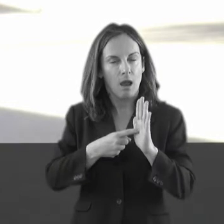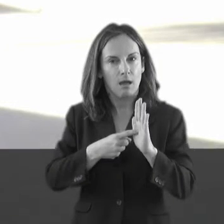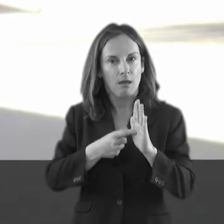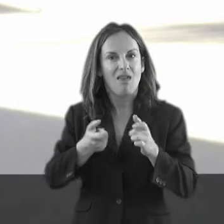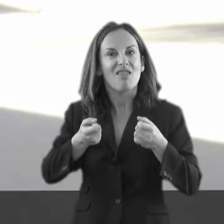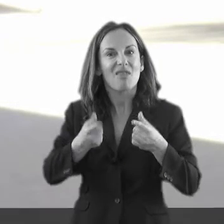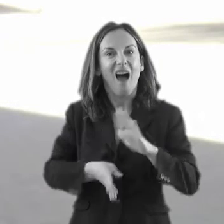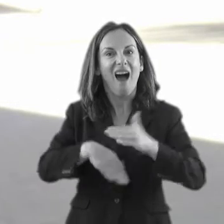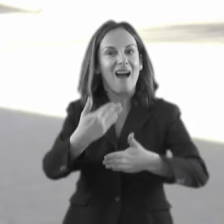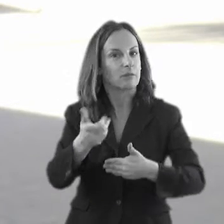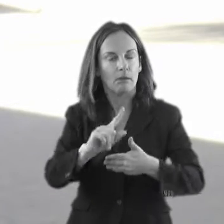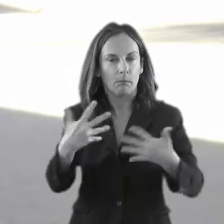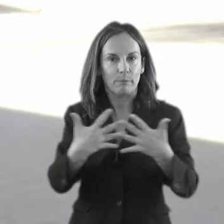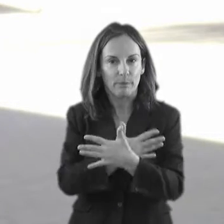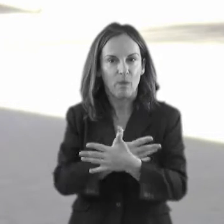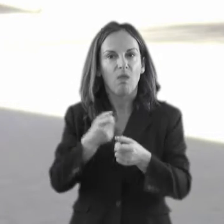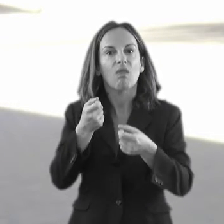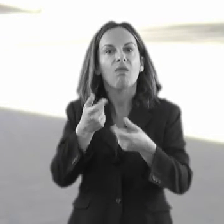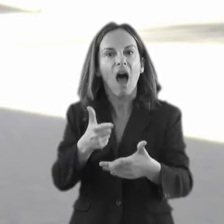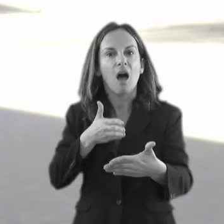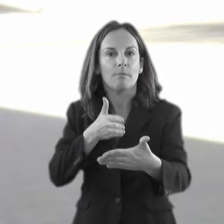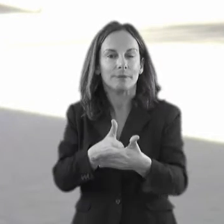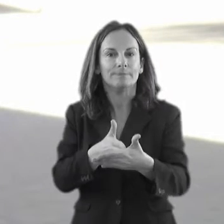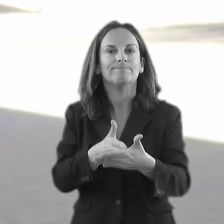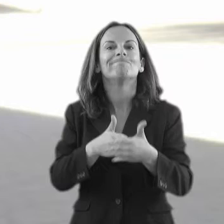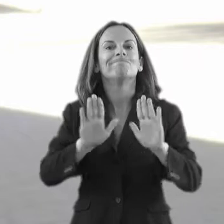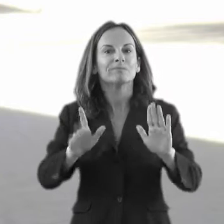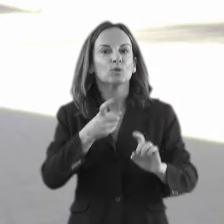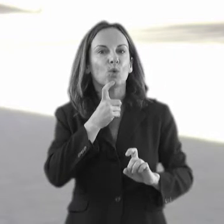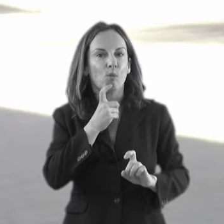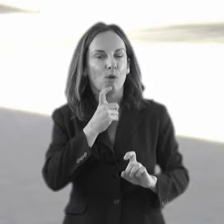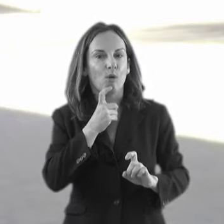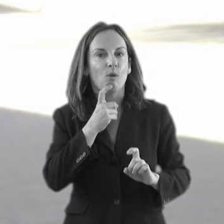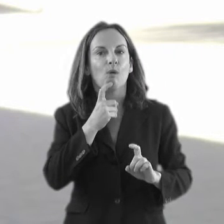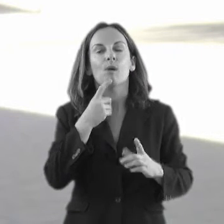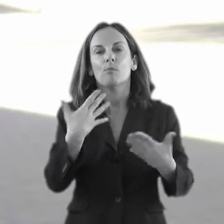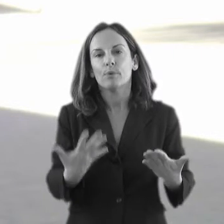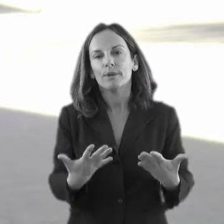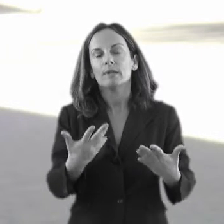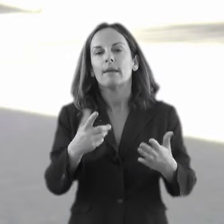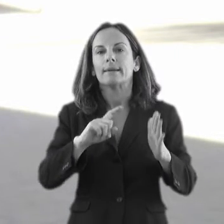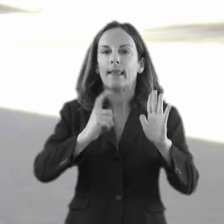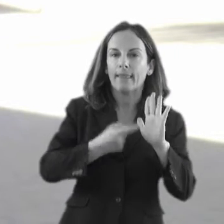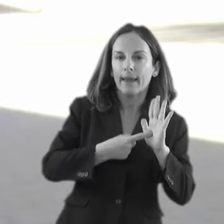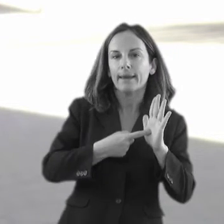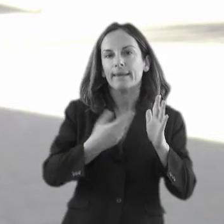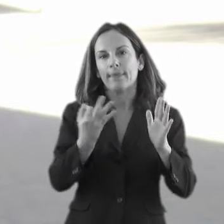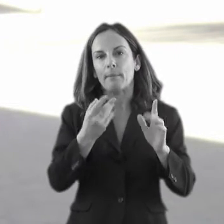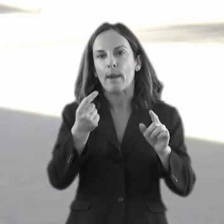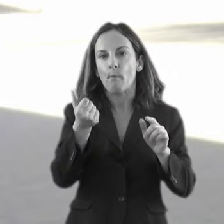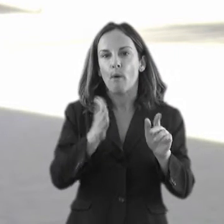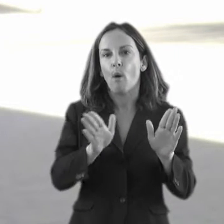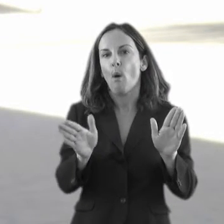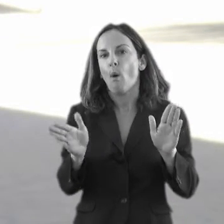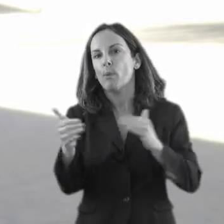de vegades les lleis s'han de, diguem, voltar, saltar, diguem, no és